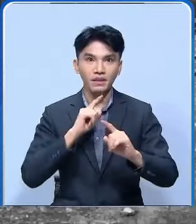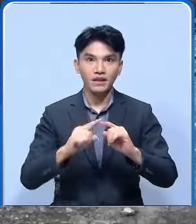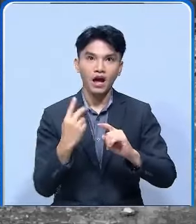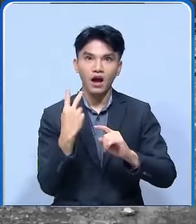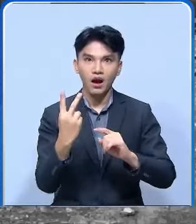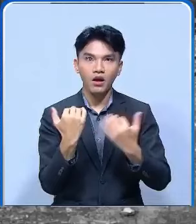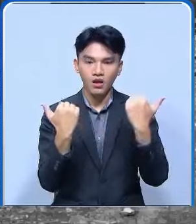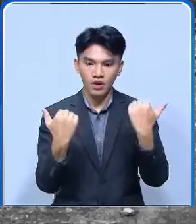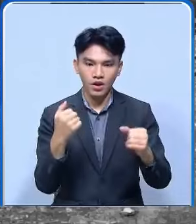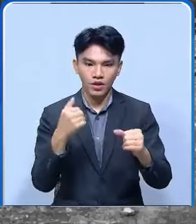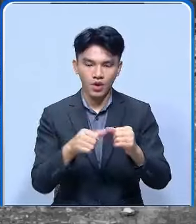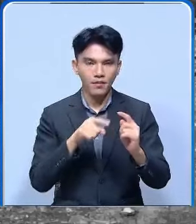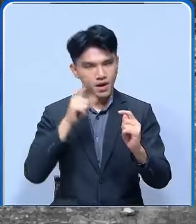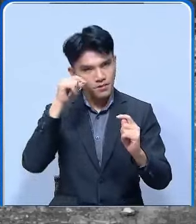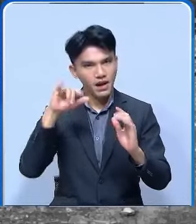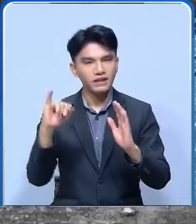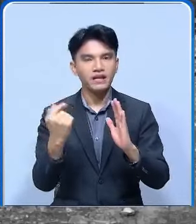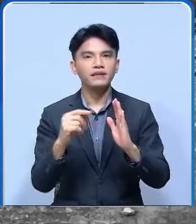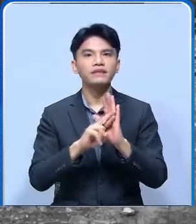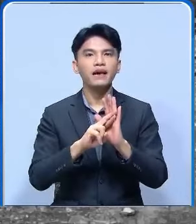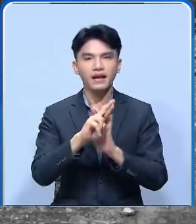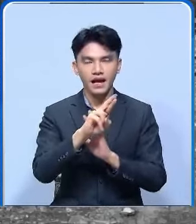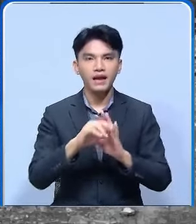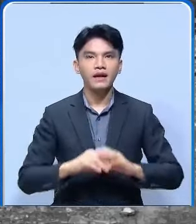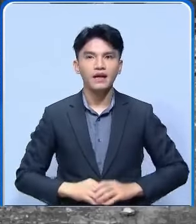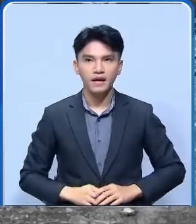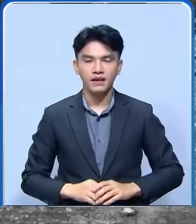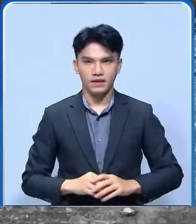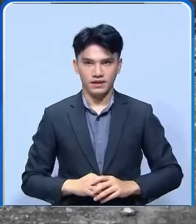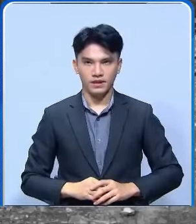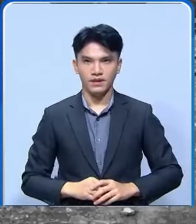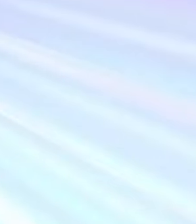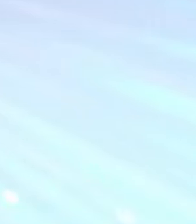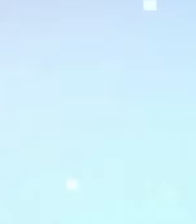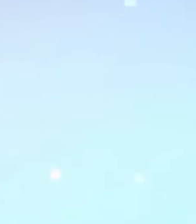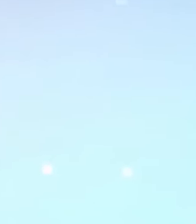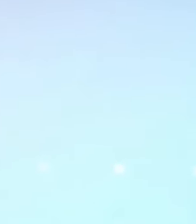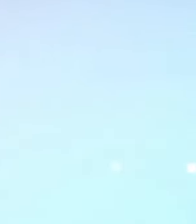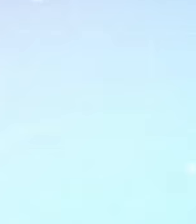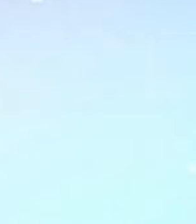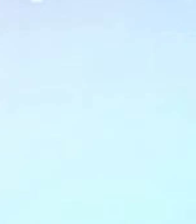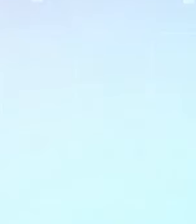อยู่ในพื้นที่สภ.แม่จันจังหวัดเชียงรายและพื้นที่สน.ตลิ่งชันครับ